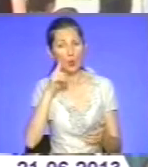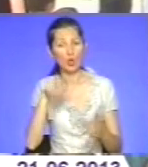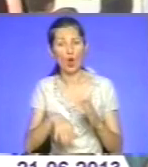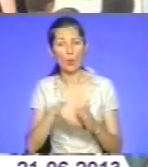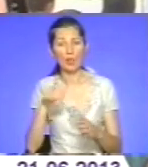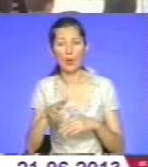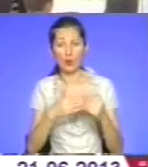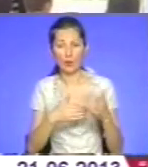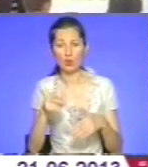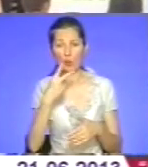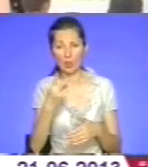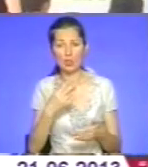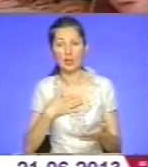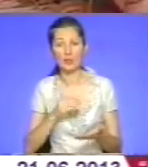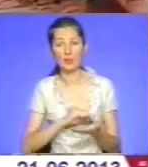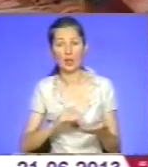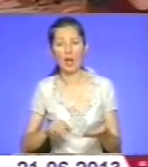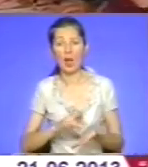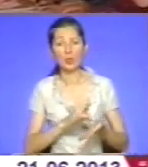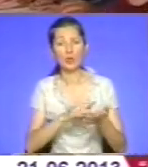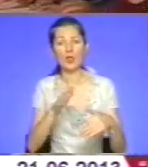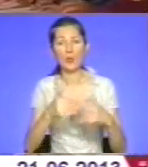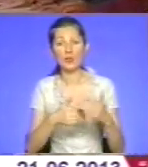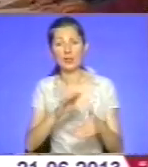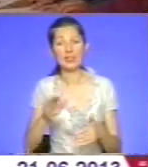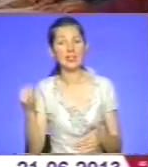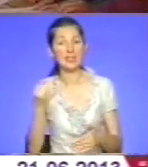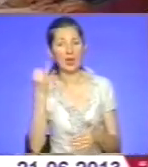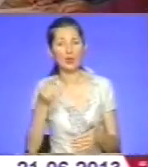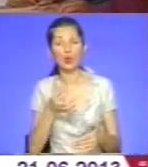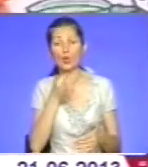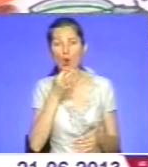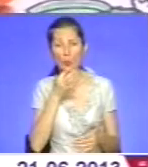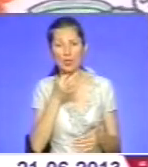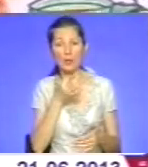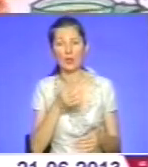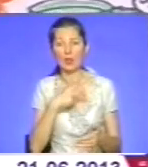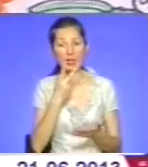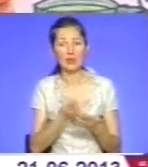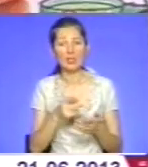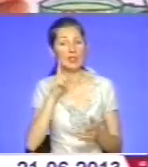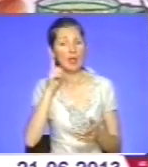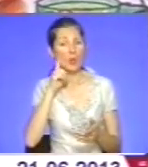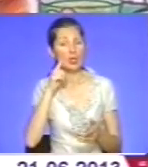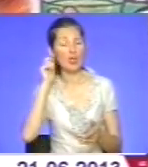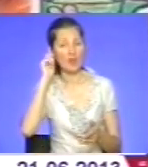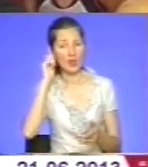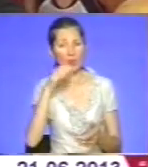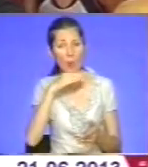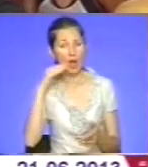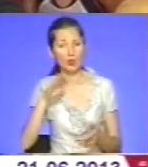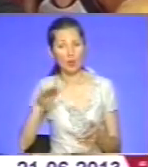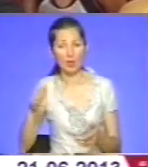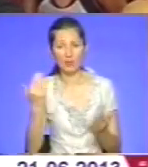Мандрували професіями діти із цікавістю та захопленням. Незважаючи на юний вік, багато з них уже визначилися, ким стануть у майбутньому.